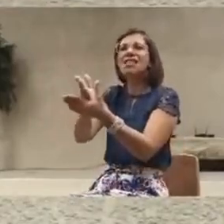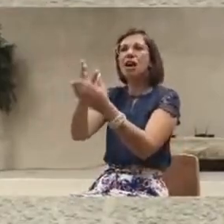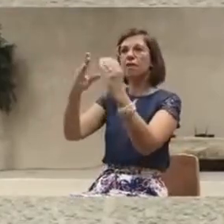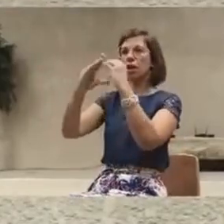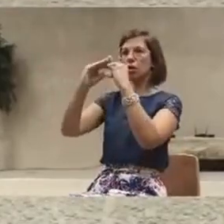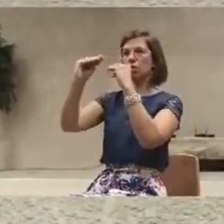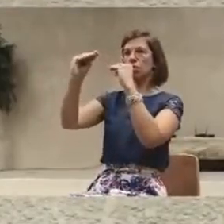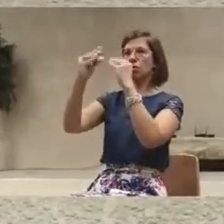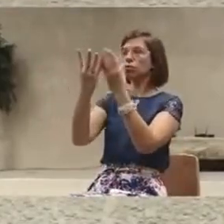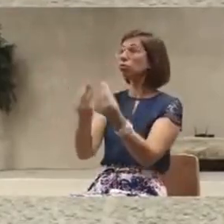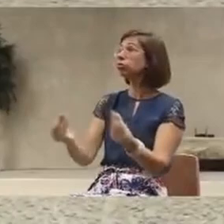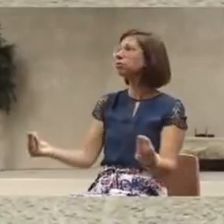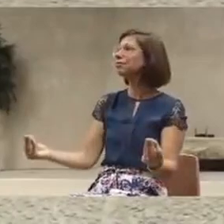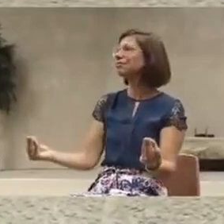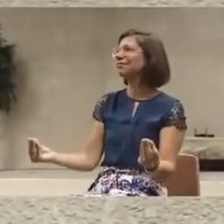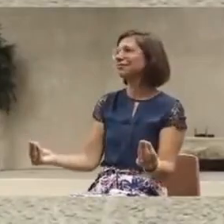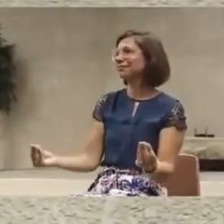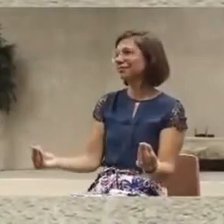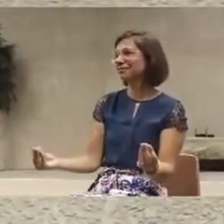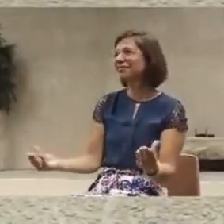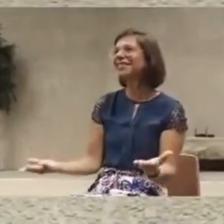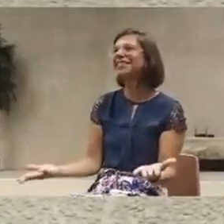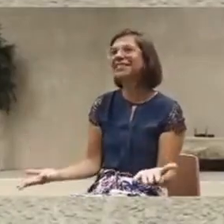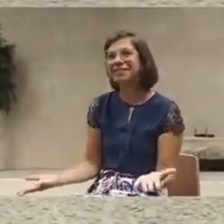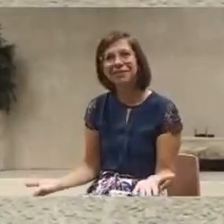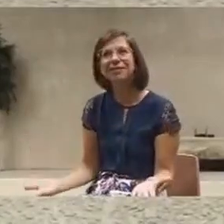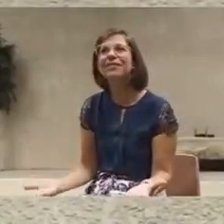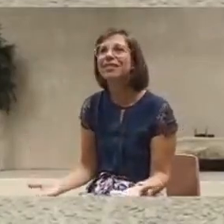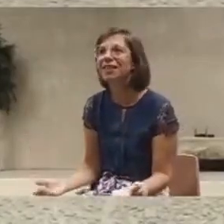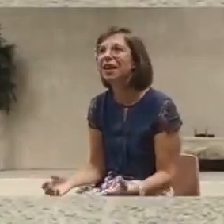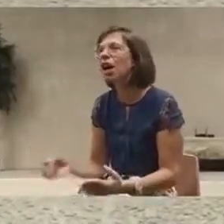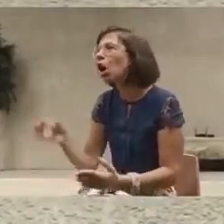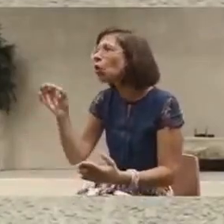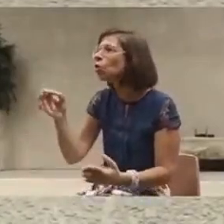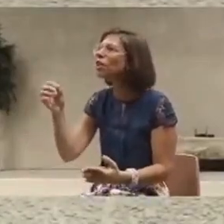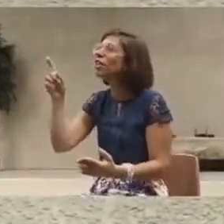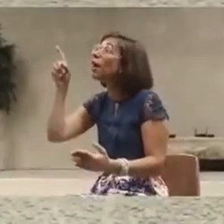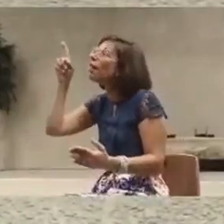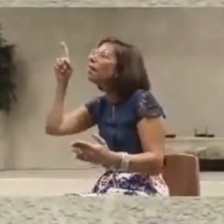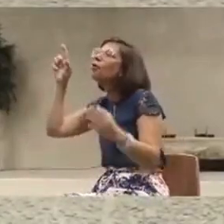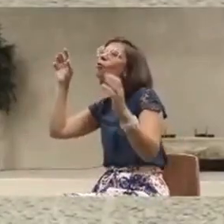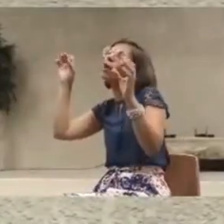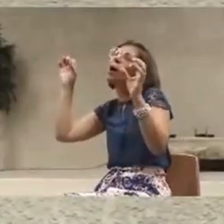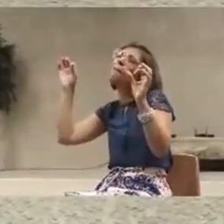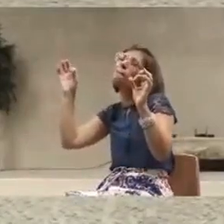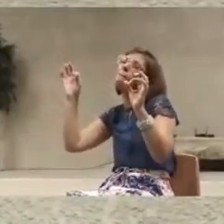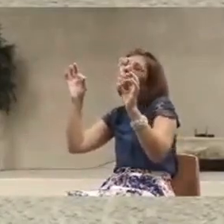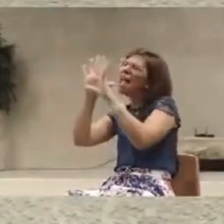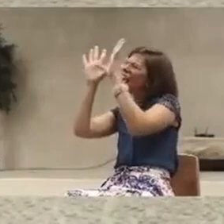sa gloire, dans sa magnificence, dans sa beauté. Tu seras émerveillé